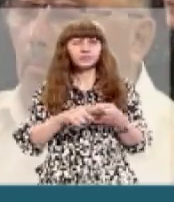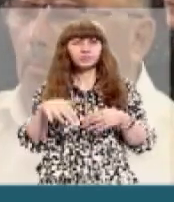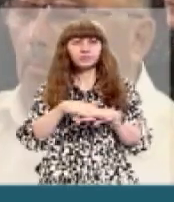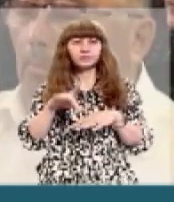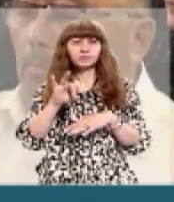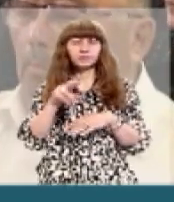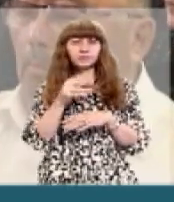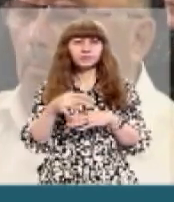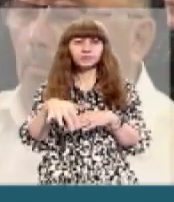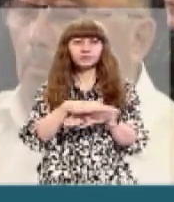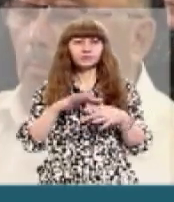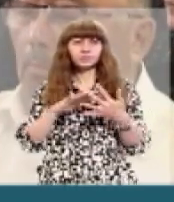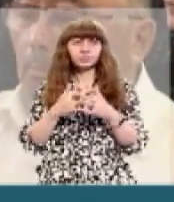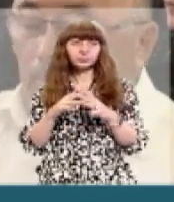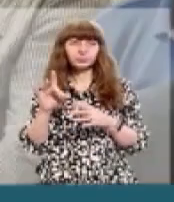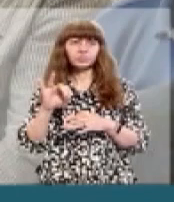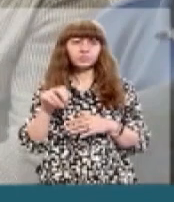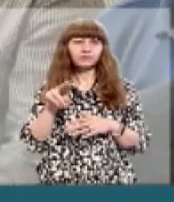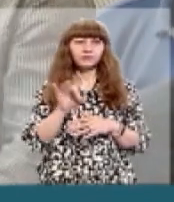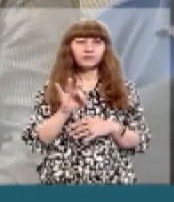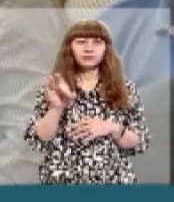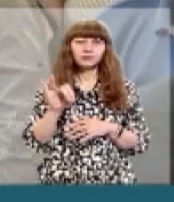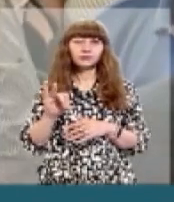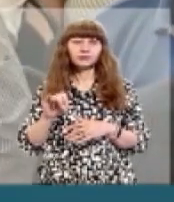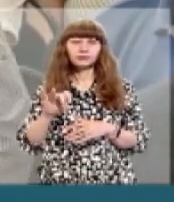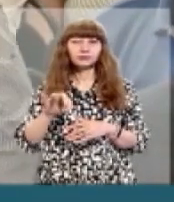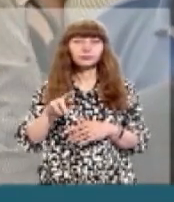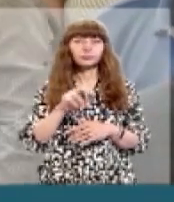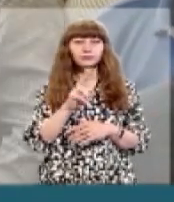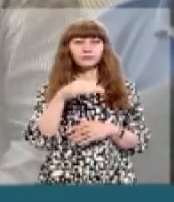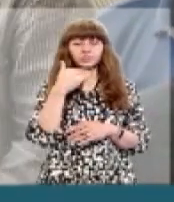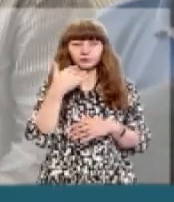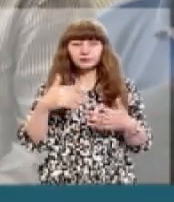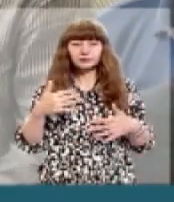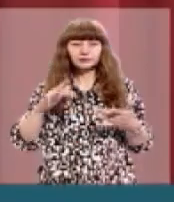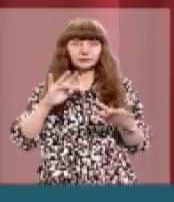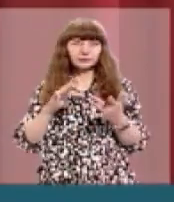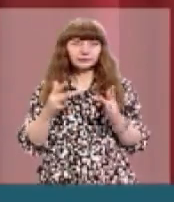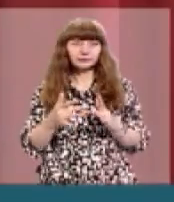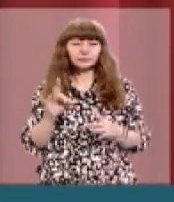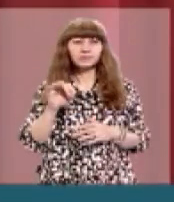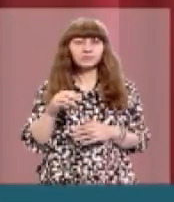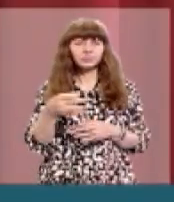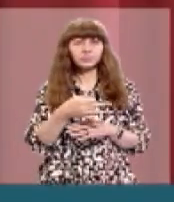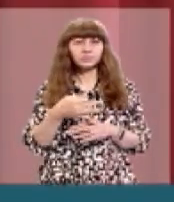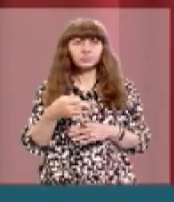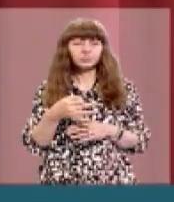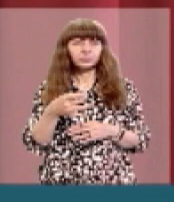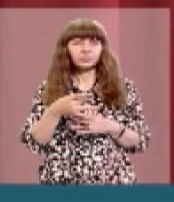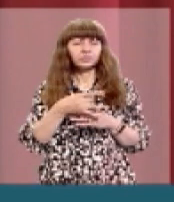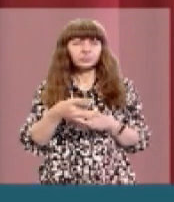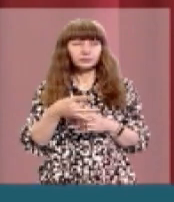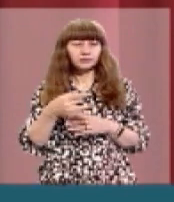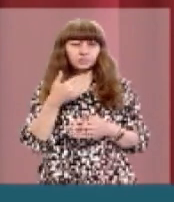Тастинского округа. Население аулов Кырынсалды и Горняк говорят о слабом интернет-соединении и мобильной связи в своих селах. Аким района Талгат Карбозов